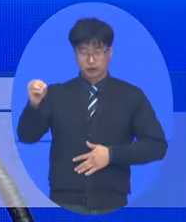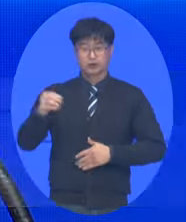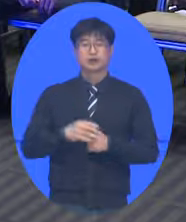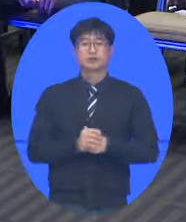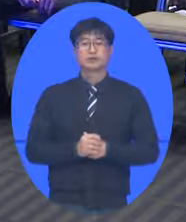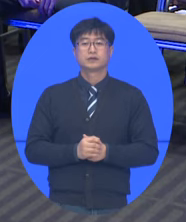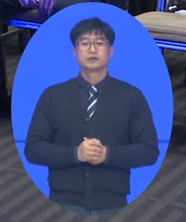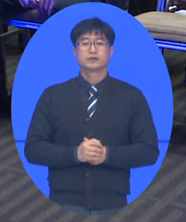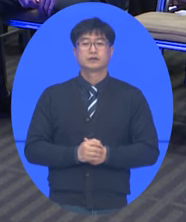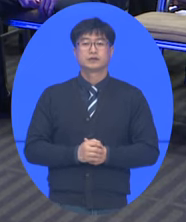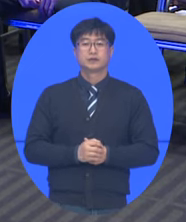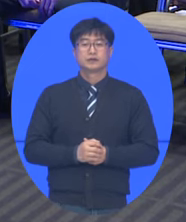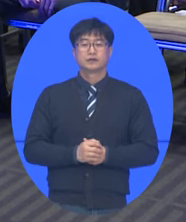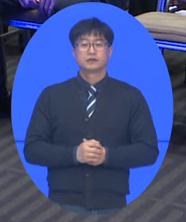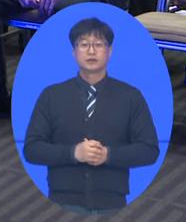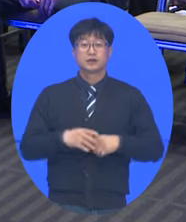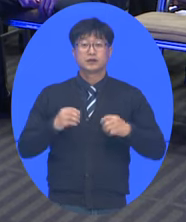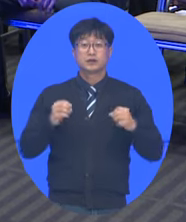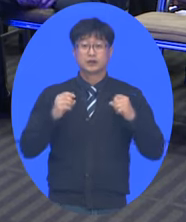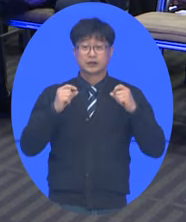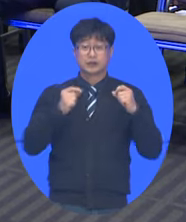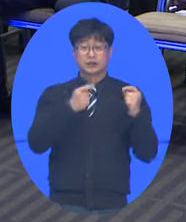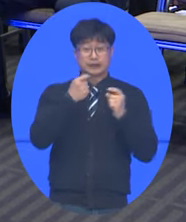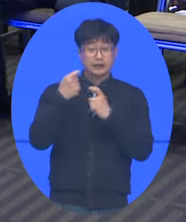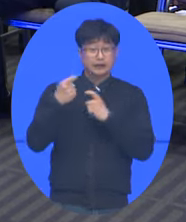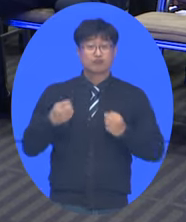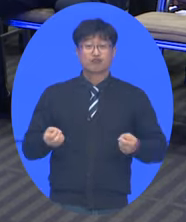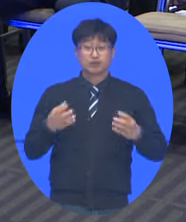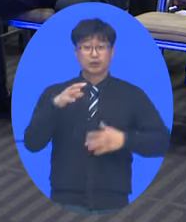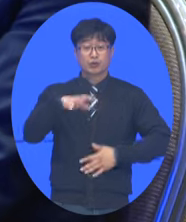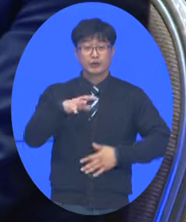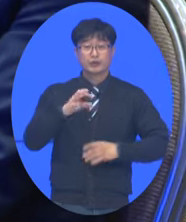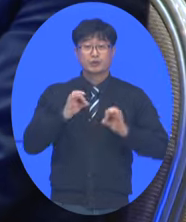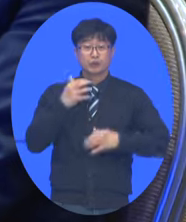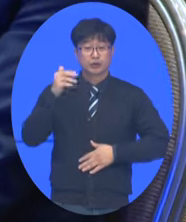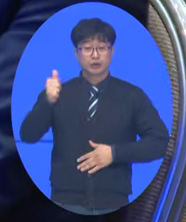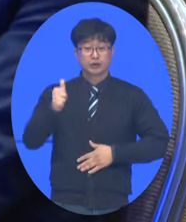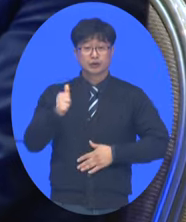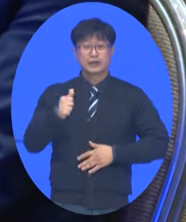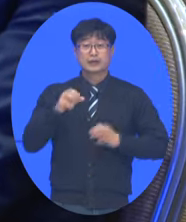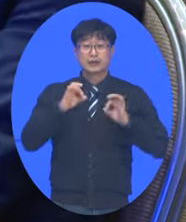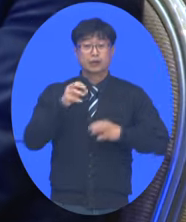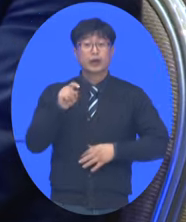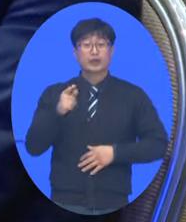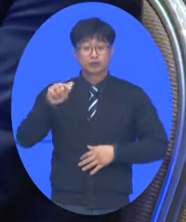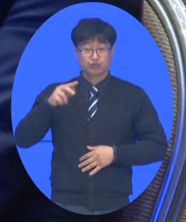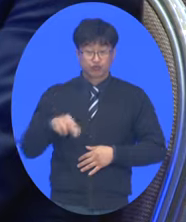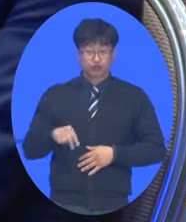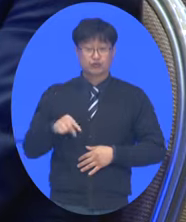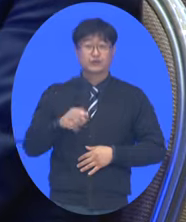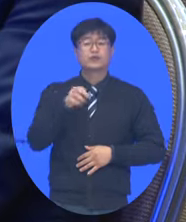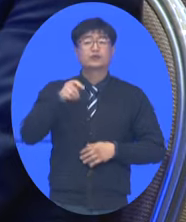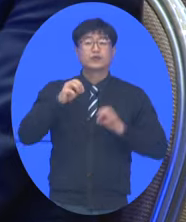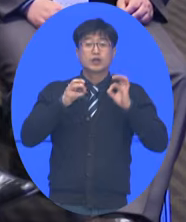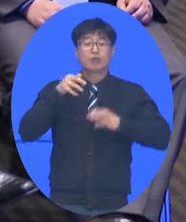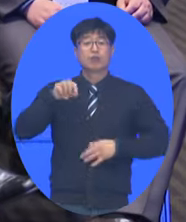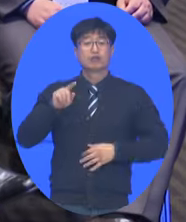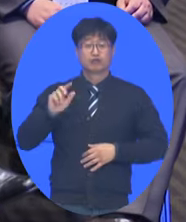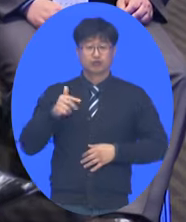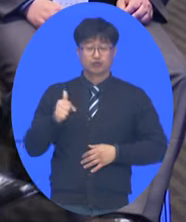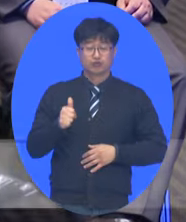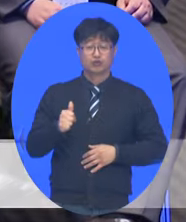6.9%입니다. 기념식에는 김 지사를 비롯 김한규 경기도의회 경제노동위원장, 김원중